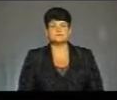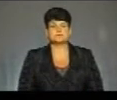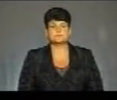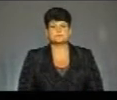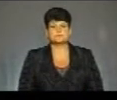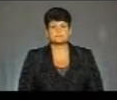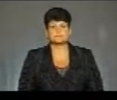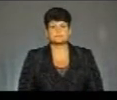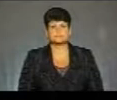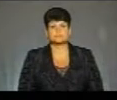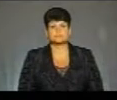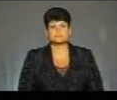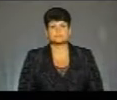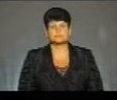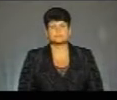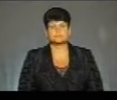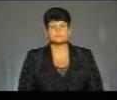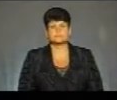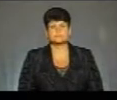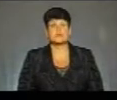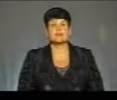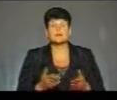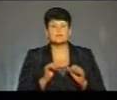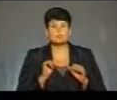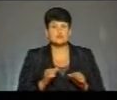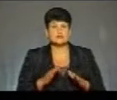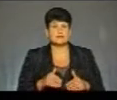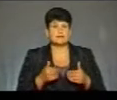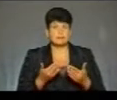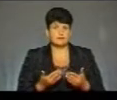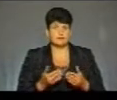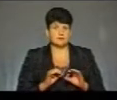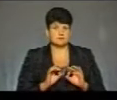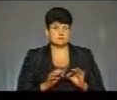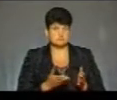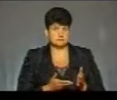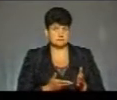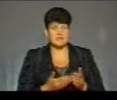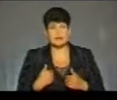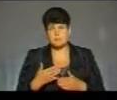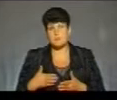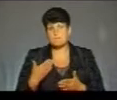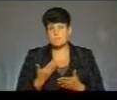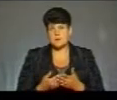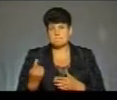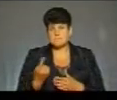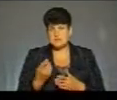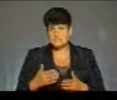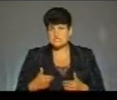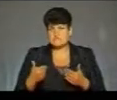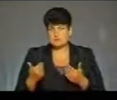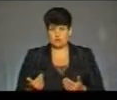порушували це питання. Яку безпосередню відповідь можете дати телеглядачу? Я би порадила перше звернутися